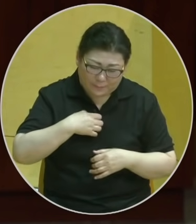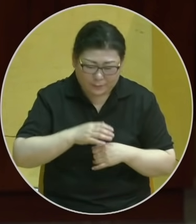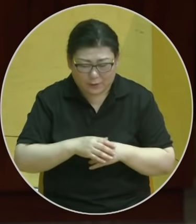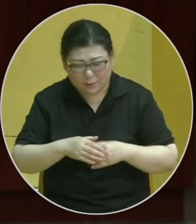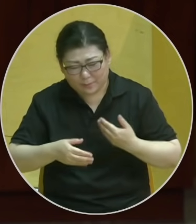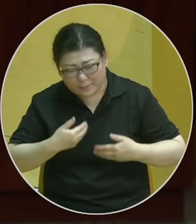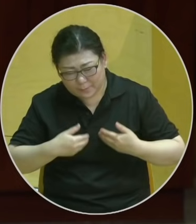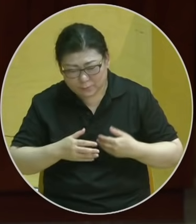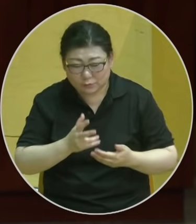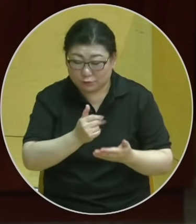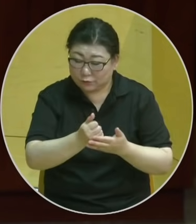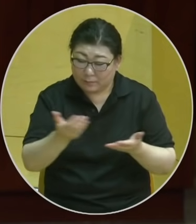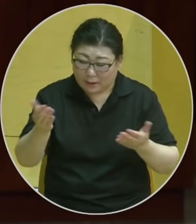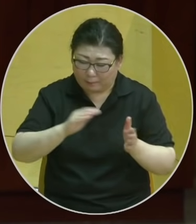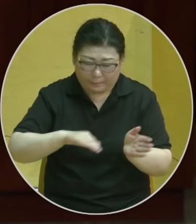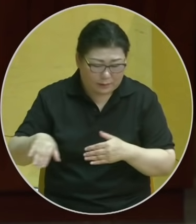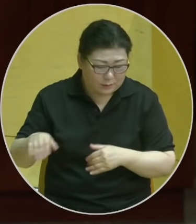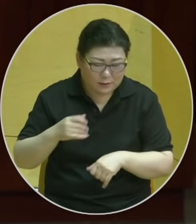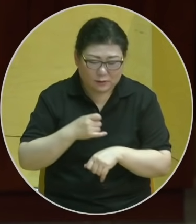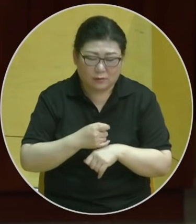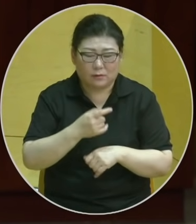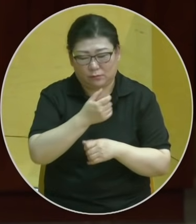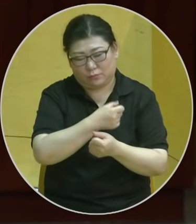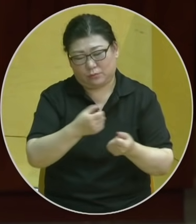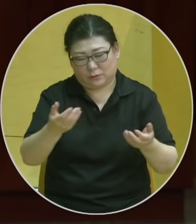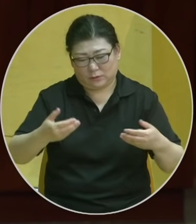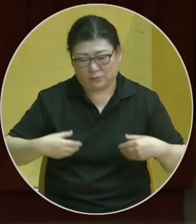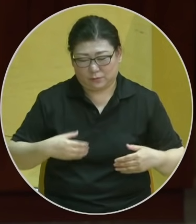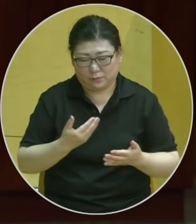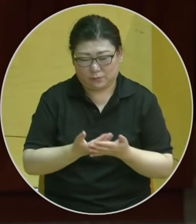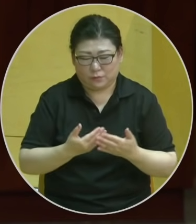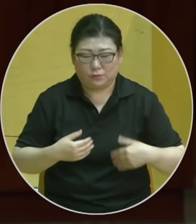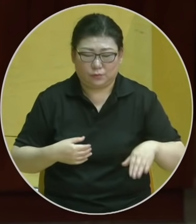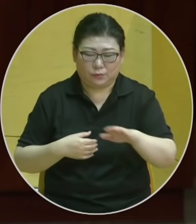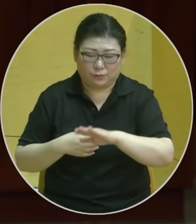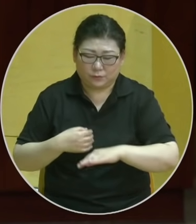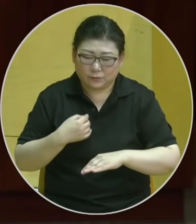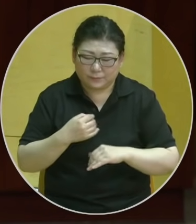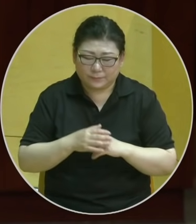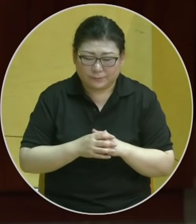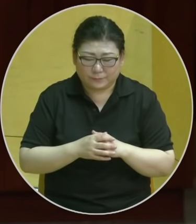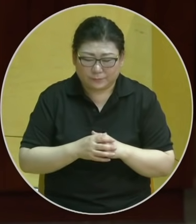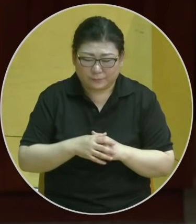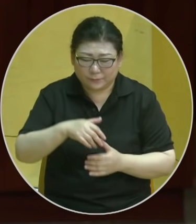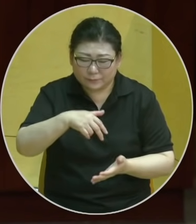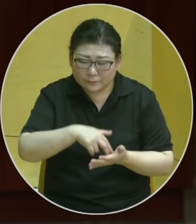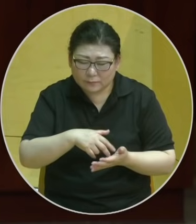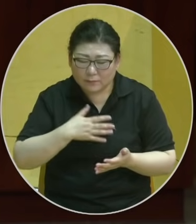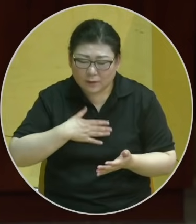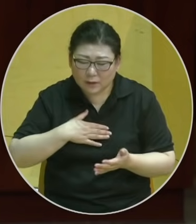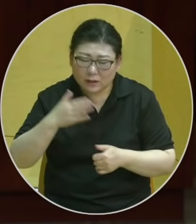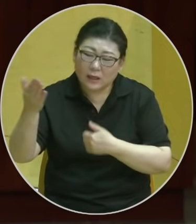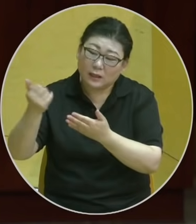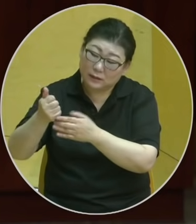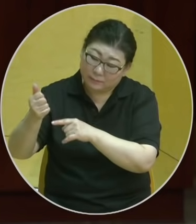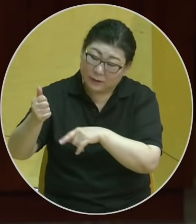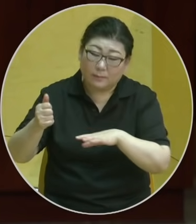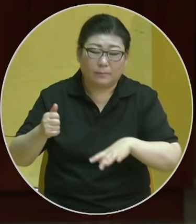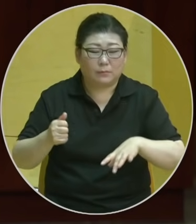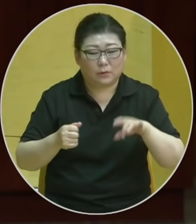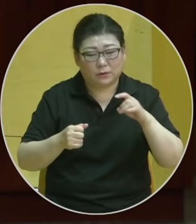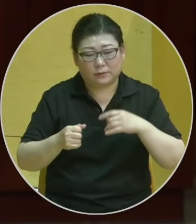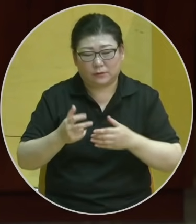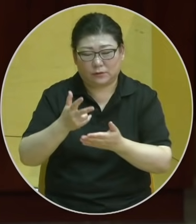일을 하지 못한 것을 용서하여 주시옵소서. 우리의 필요를 다 아시는 하나님께서 먼저 그의 나라와 그의